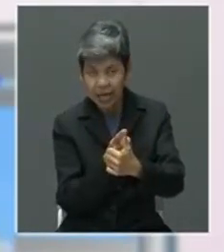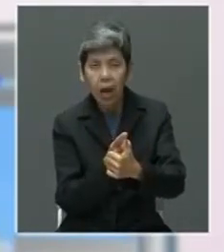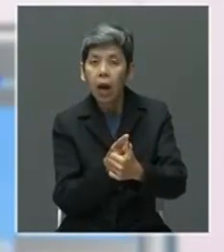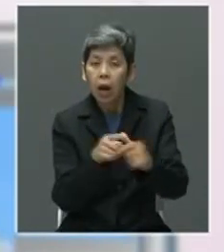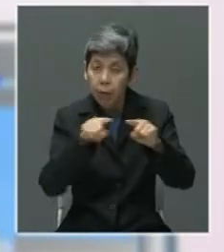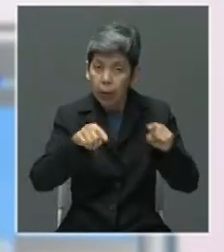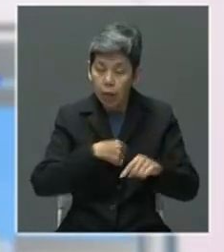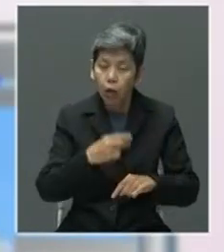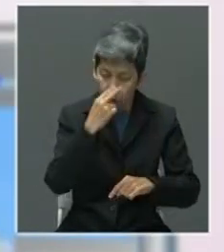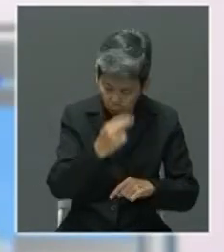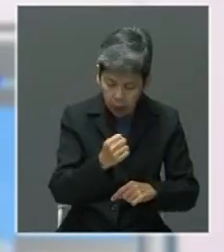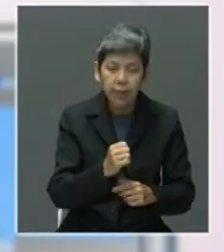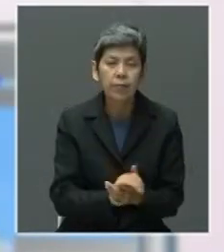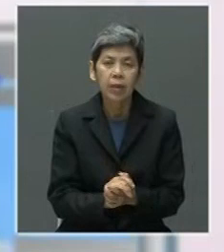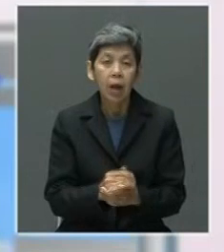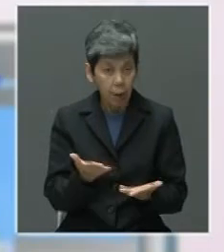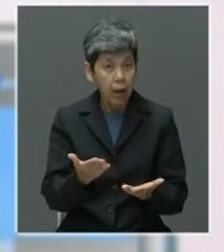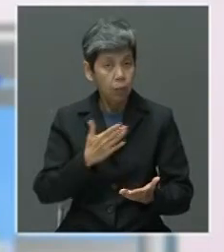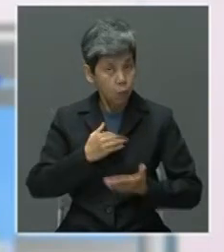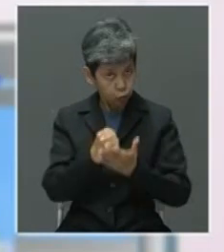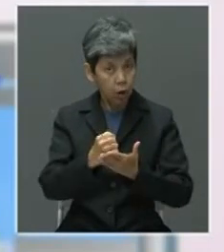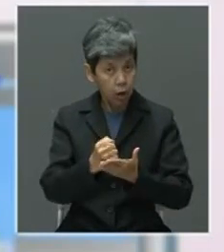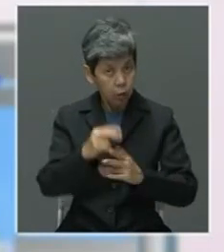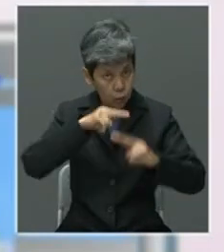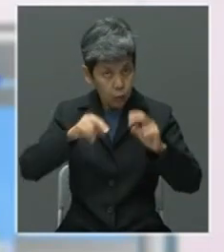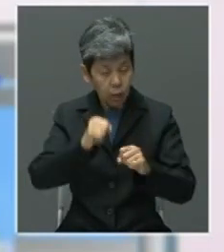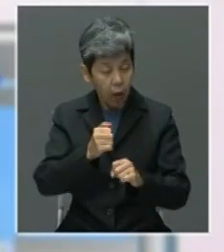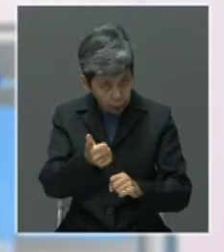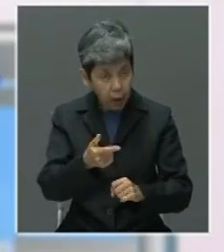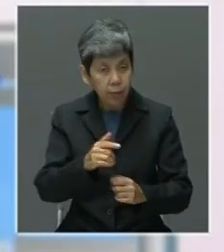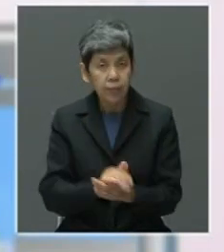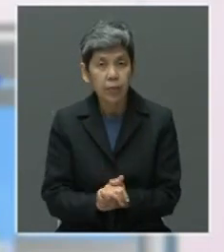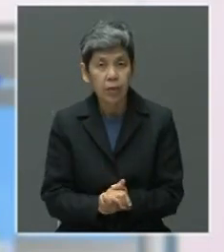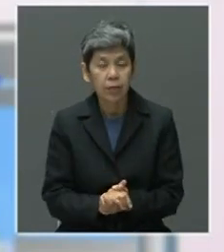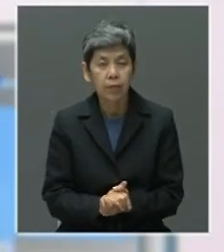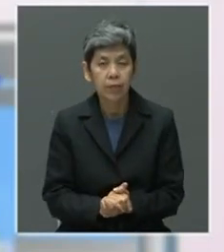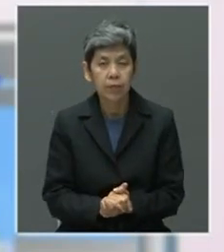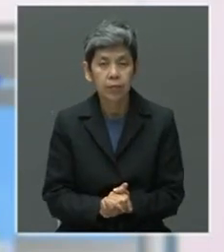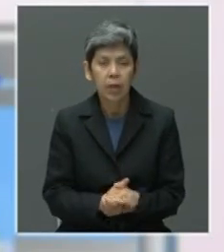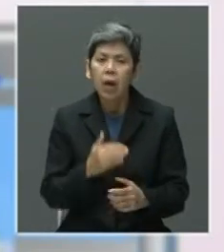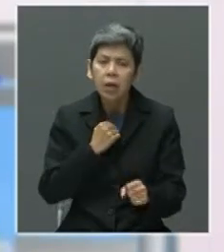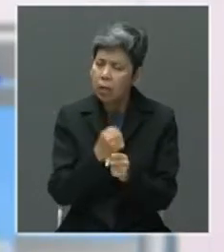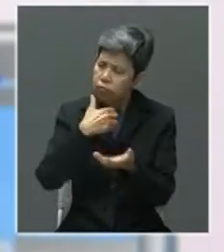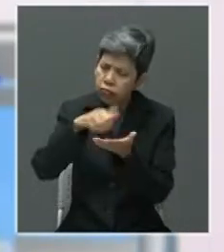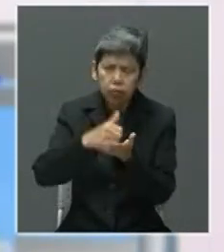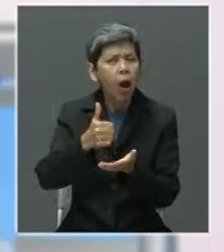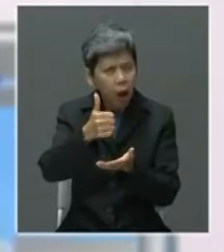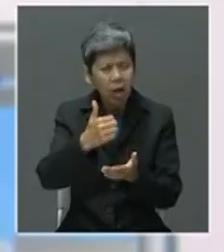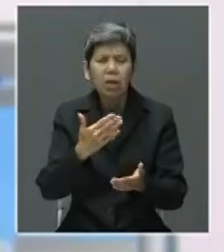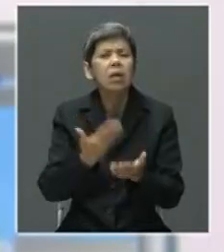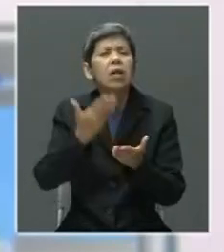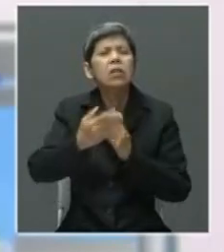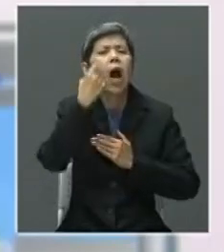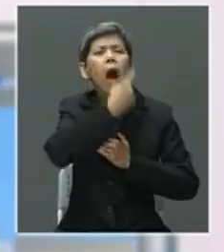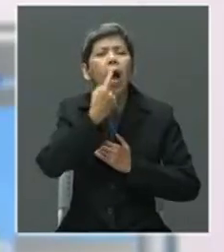ผมก็ตรวจให้เอาไหมล่ะสีพันวาคุณกล้าไหมล่ะคุณกล้าเปิดเผยไหมล่ะว่าคุณซื้อจ